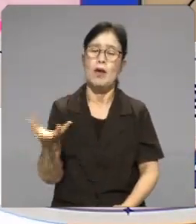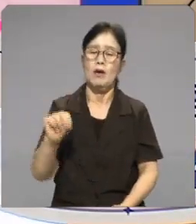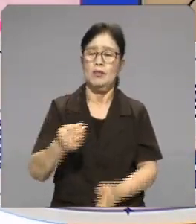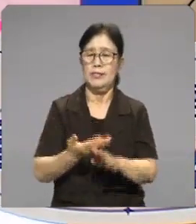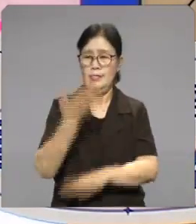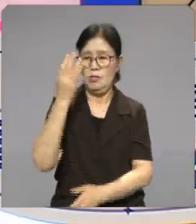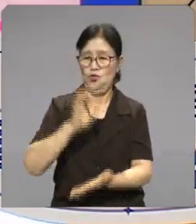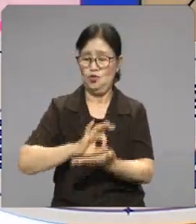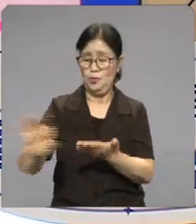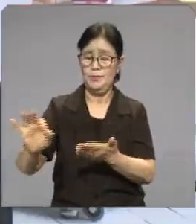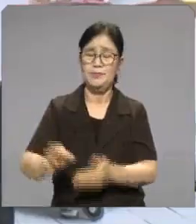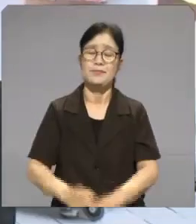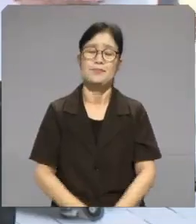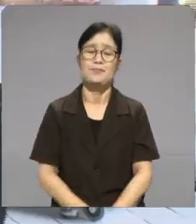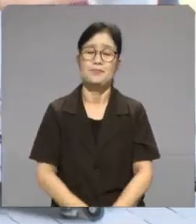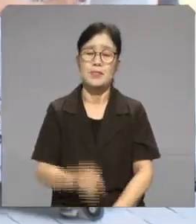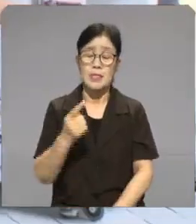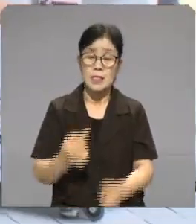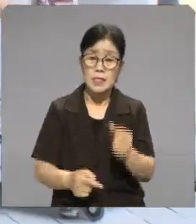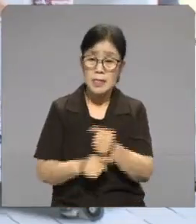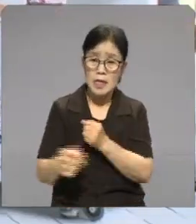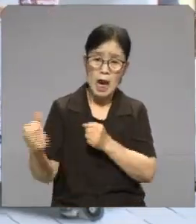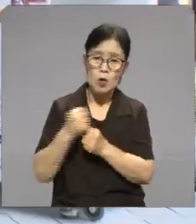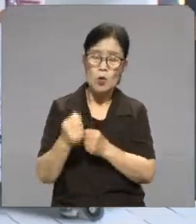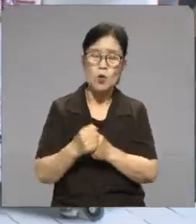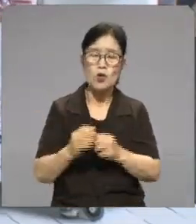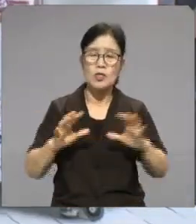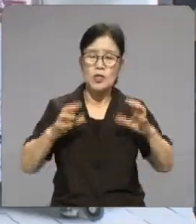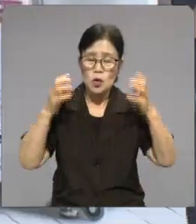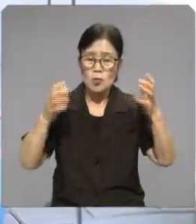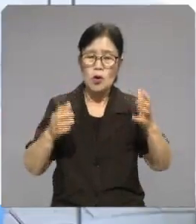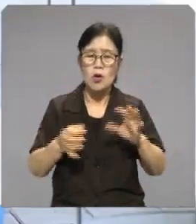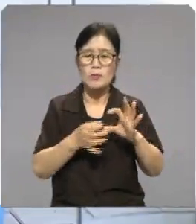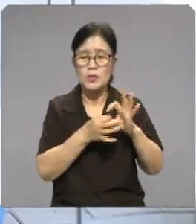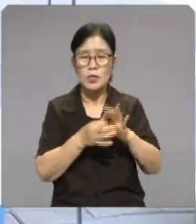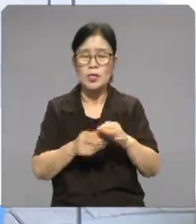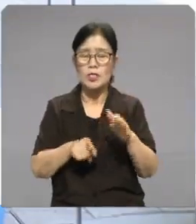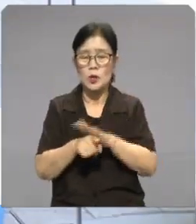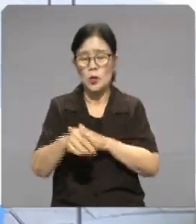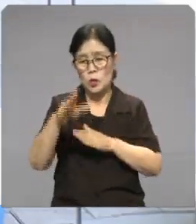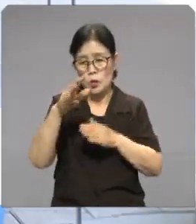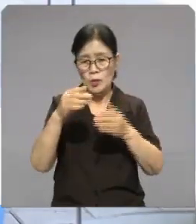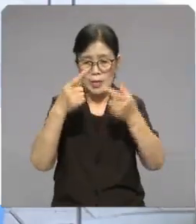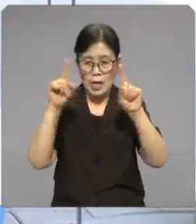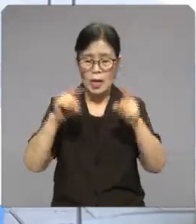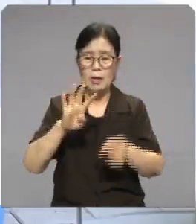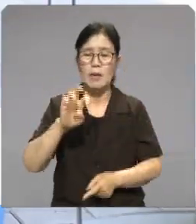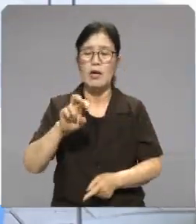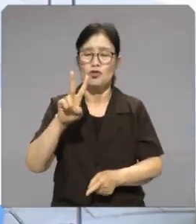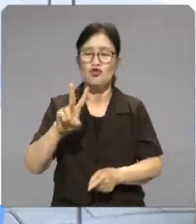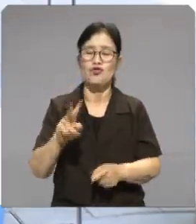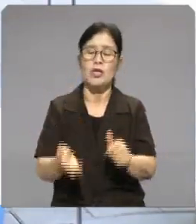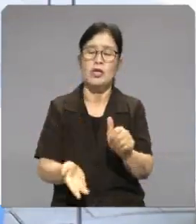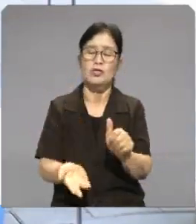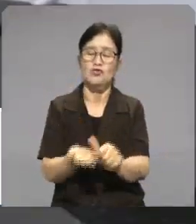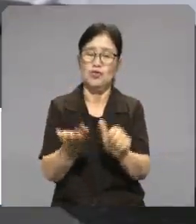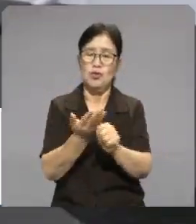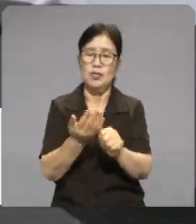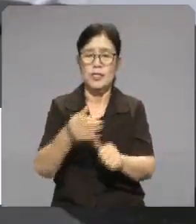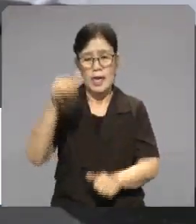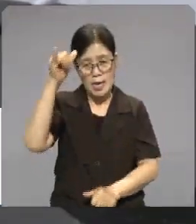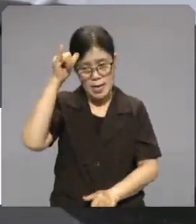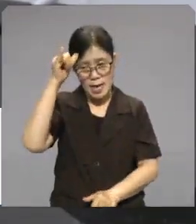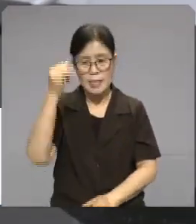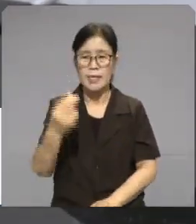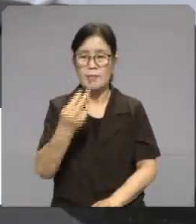투입합니다. 이를 토대로 글로벌 산학협력을 이끌 선도대학 42개를 육성하고 함께 AI와